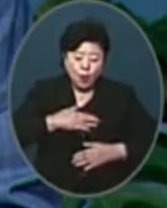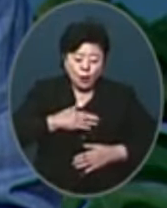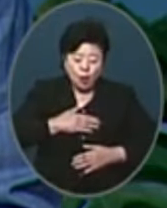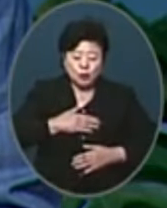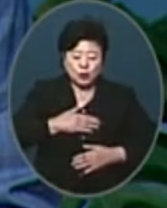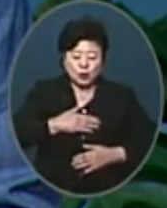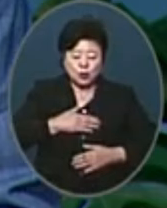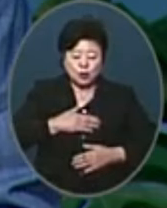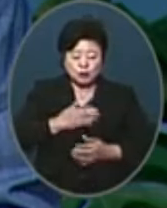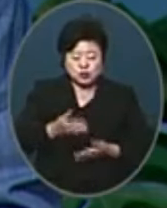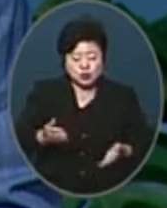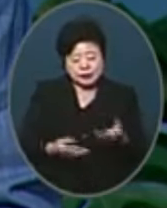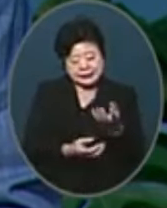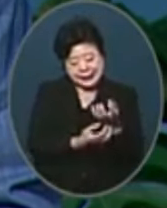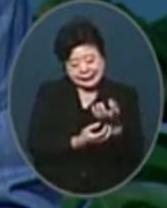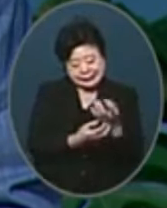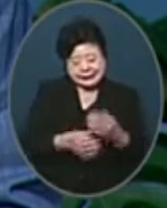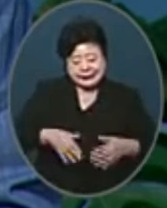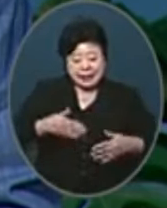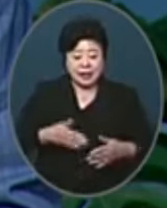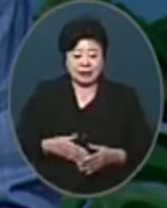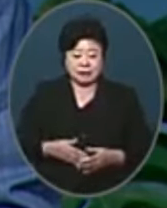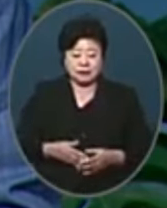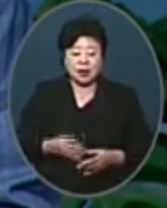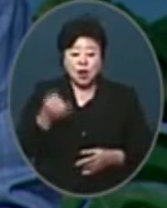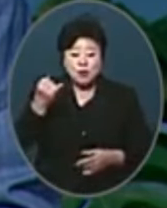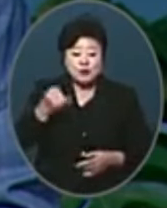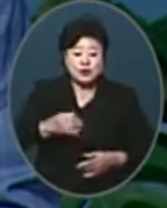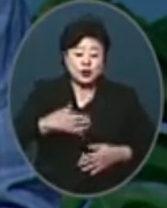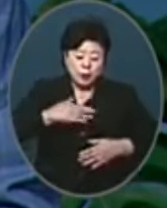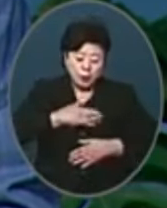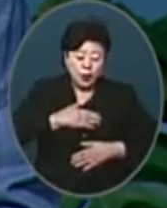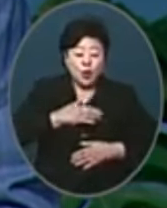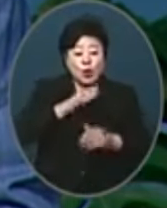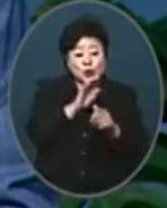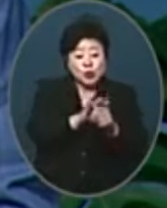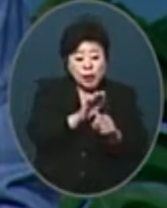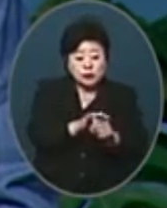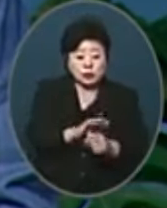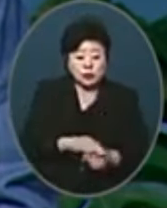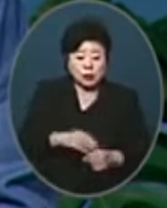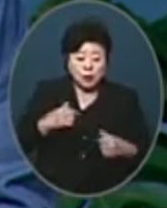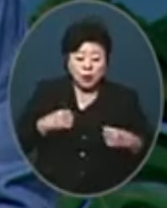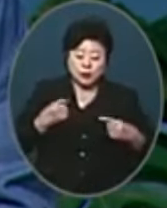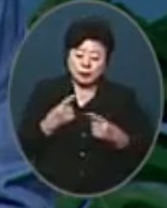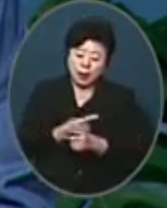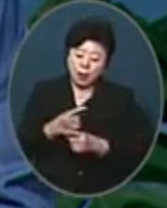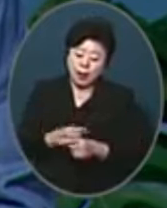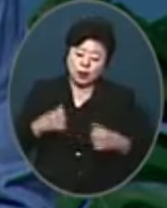목욕통에 물 데워서 목욕 식여주고 옷 벗겨주고 옷